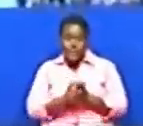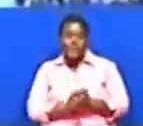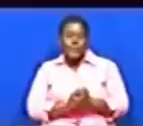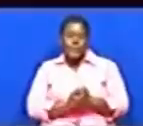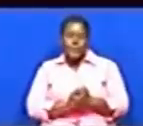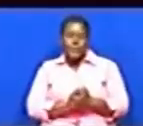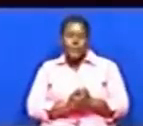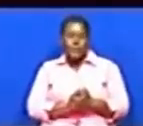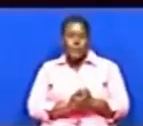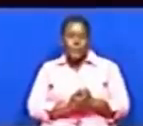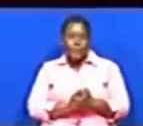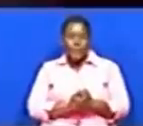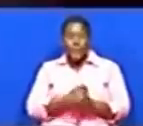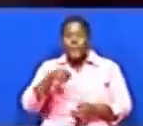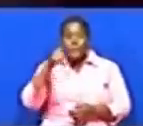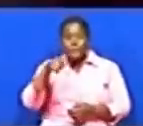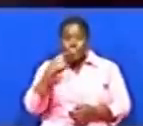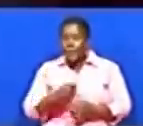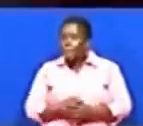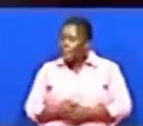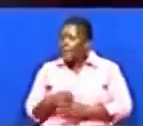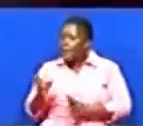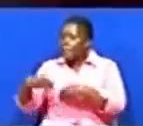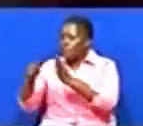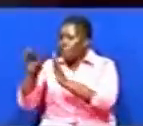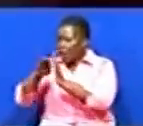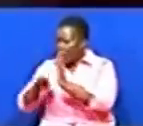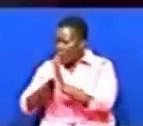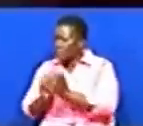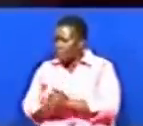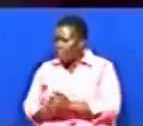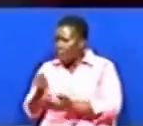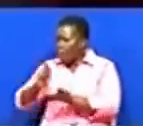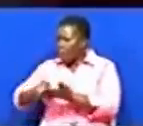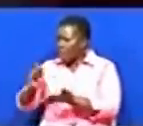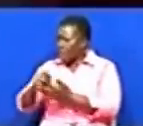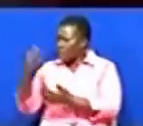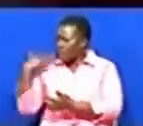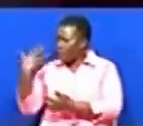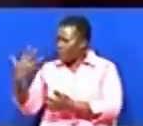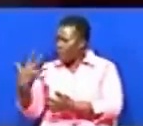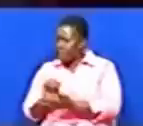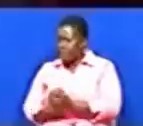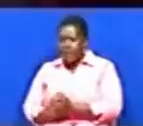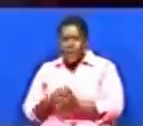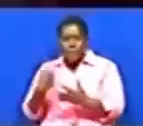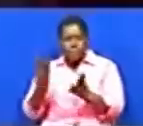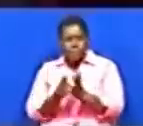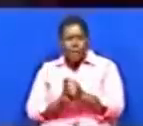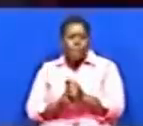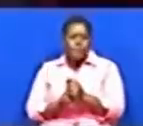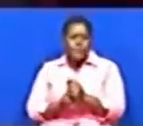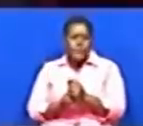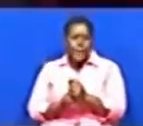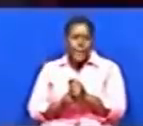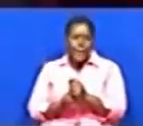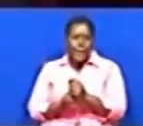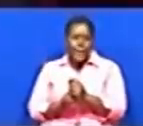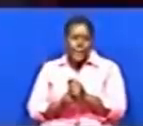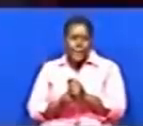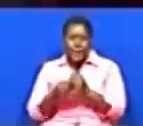Jafo naye ametoa taarifa ya uchaguzi wa wanafunzi kujiunga na kidato cha tano na vyuo vya elimu mbalimbali hapa